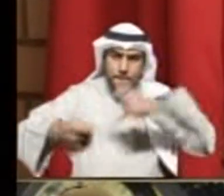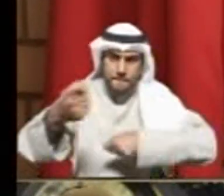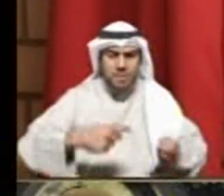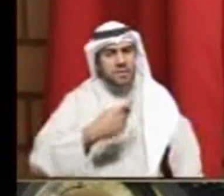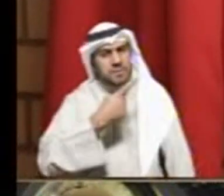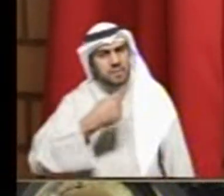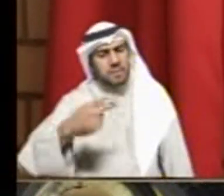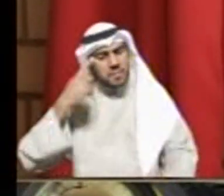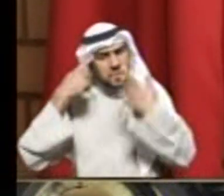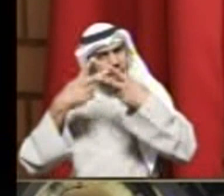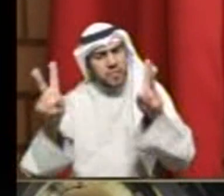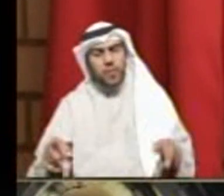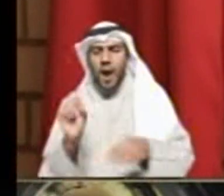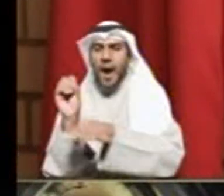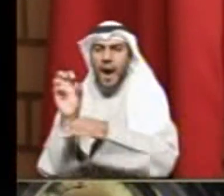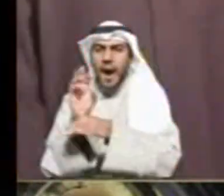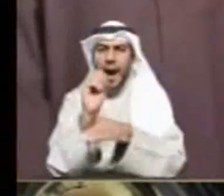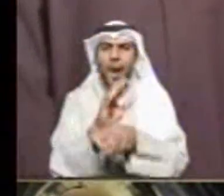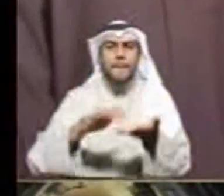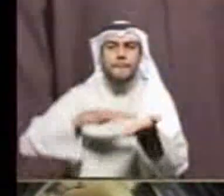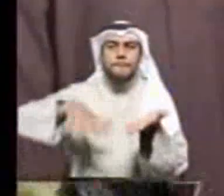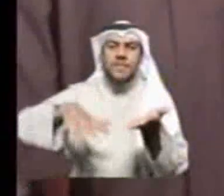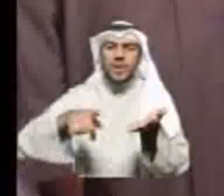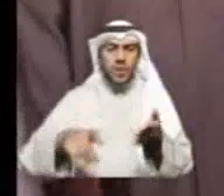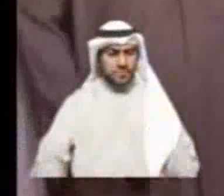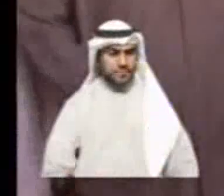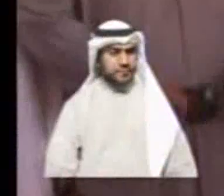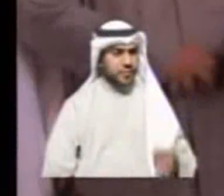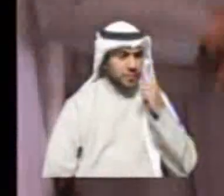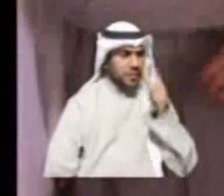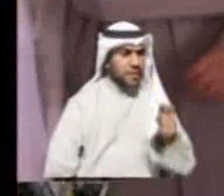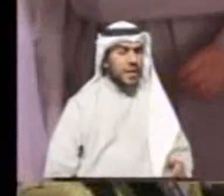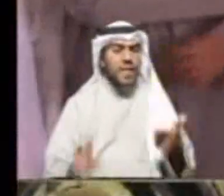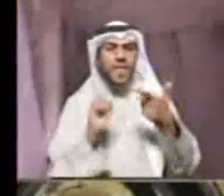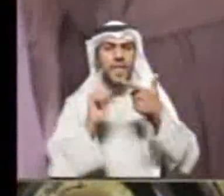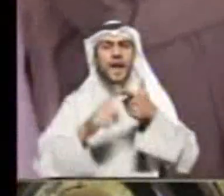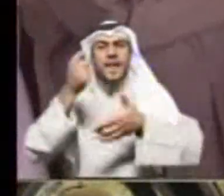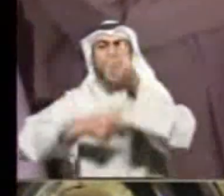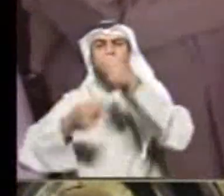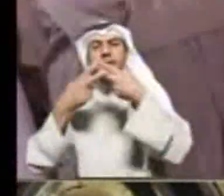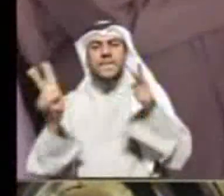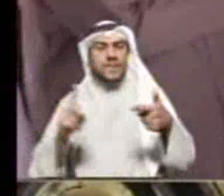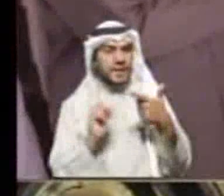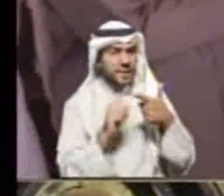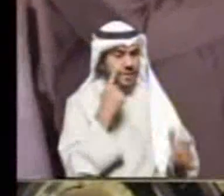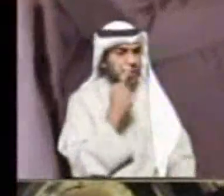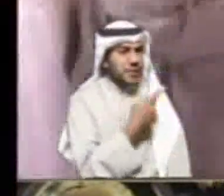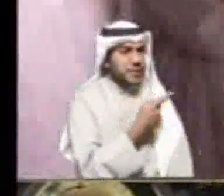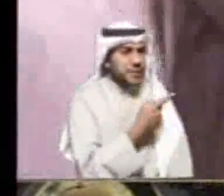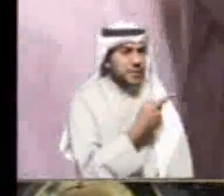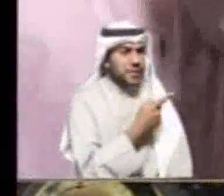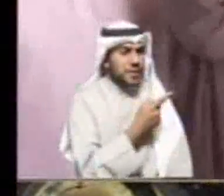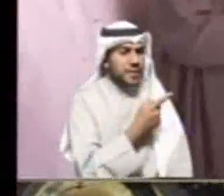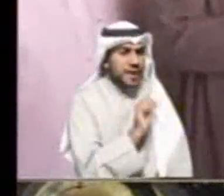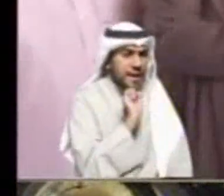للمرتادين المركز وأبناء المنطقة. كما تم أيضا افتتاح وحدة الرعاية الأسرية التي تقدم خدمات